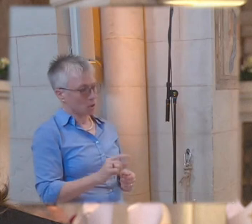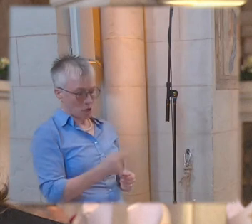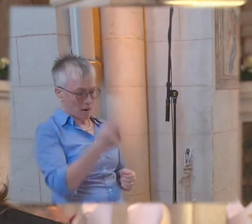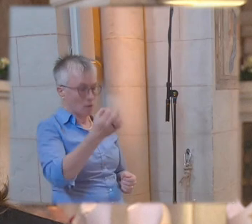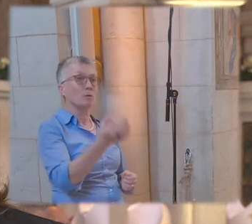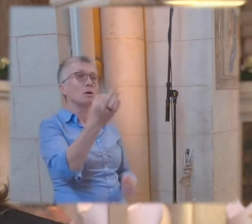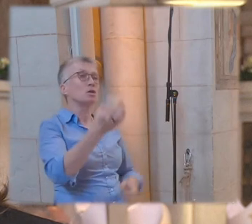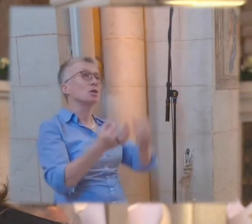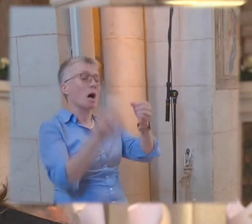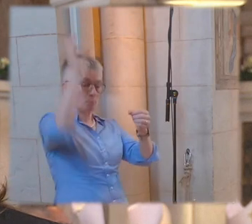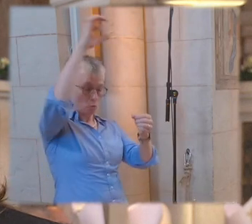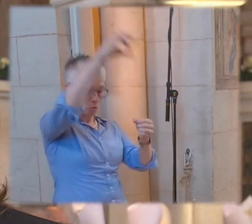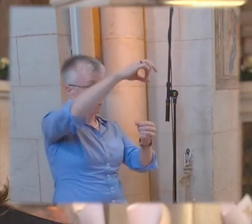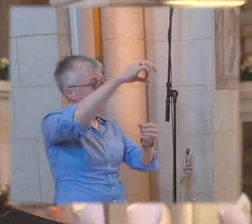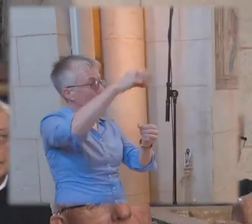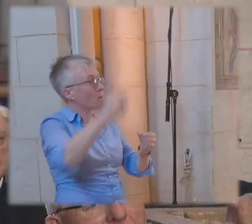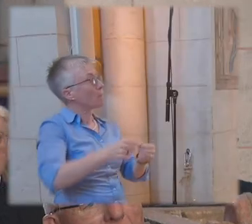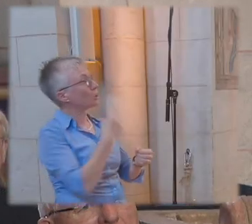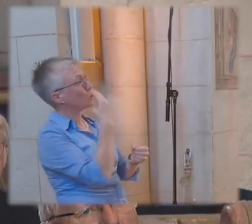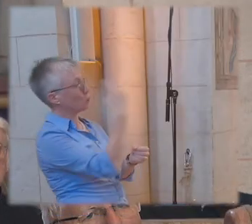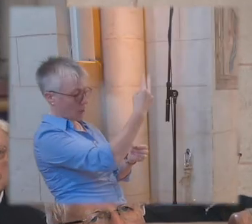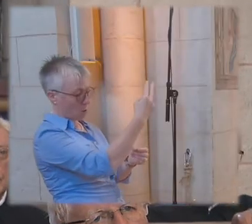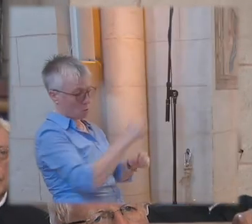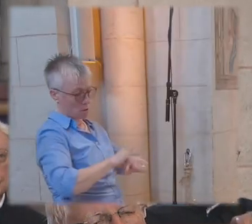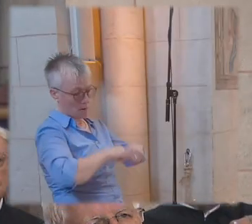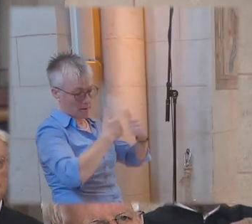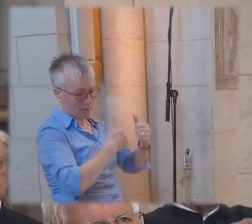Wort des lebendigen Gottes.